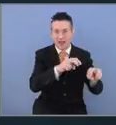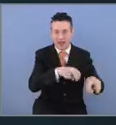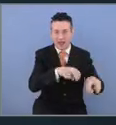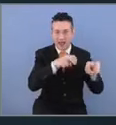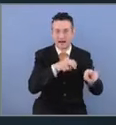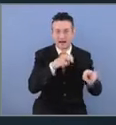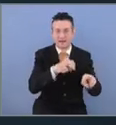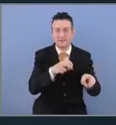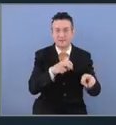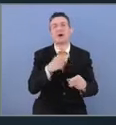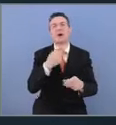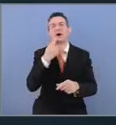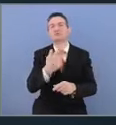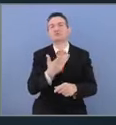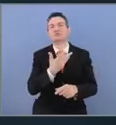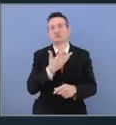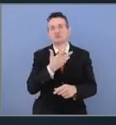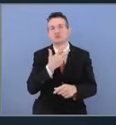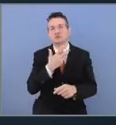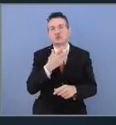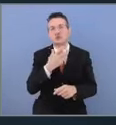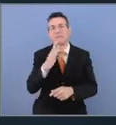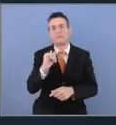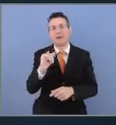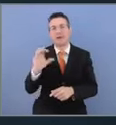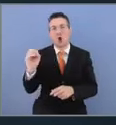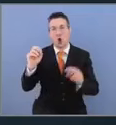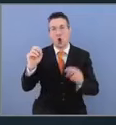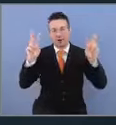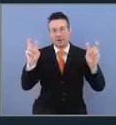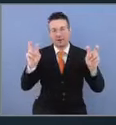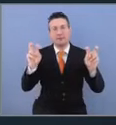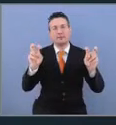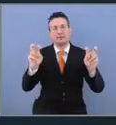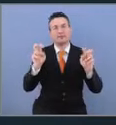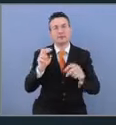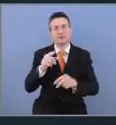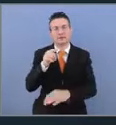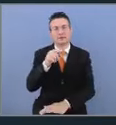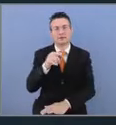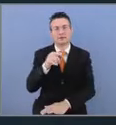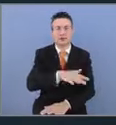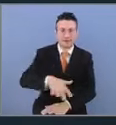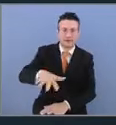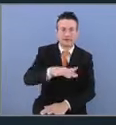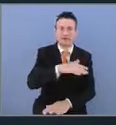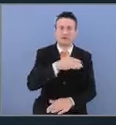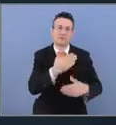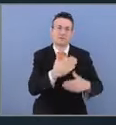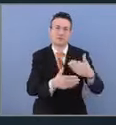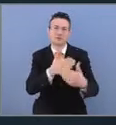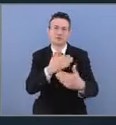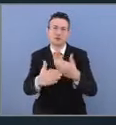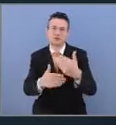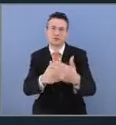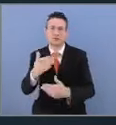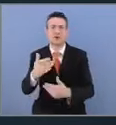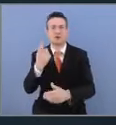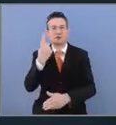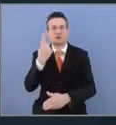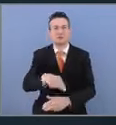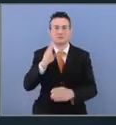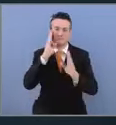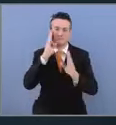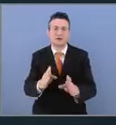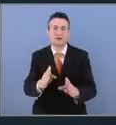probabilmente in cui il tema della salvaguardia di un processo, di un prodotto e di una attenzione, di una voglia di consapevolezza, di